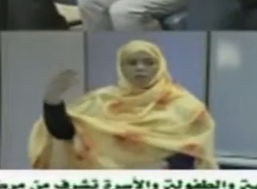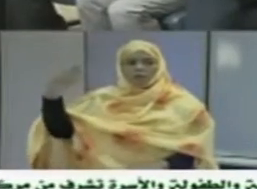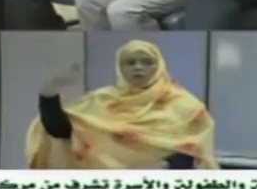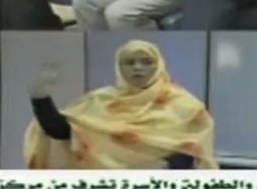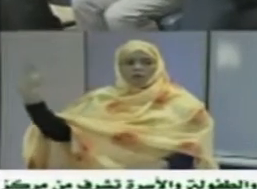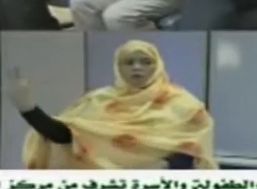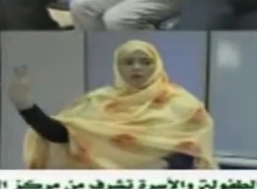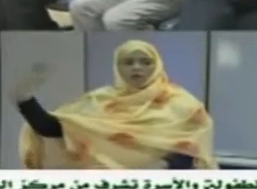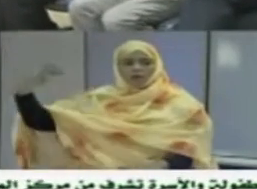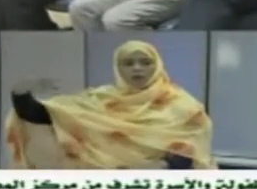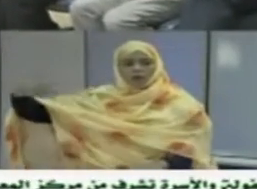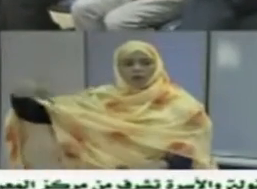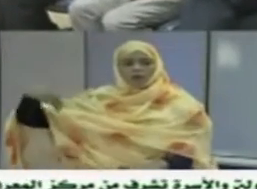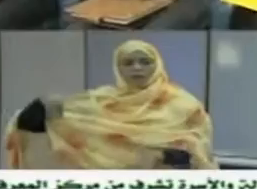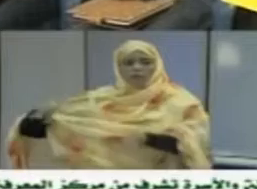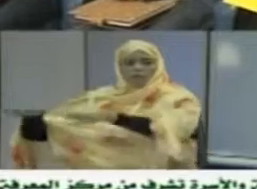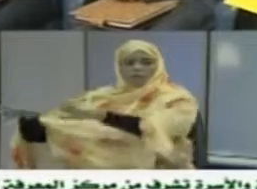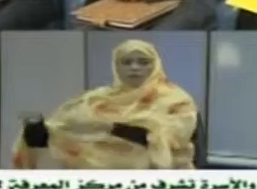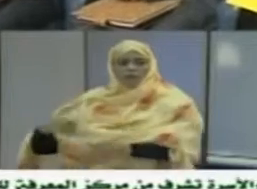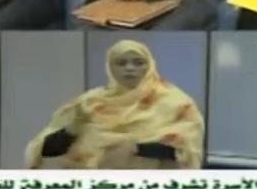8,808,000,000